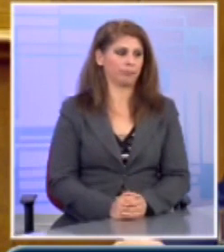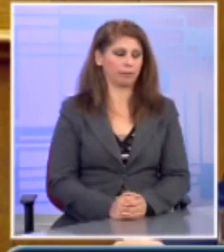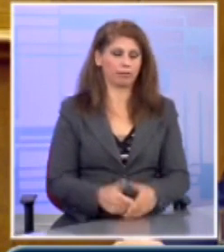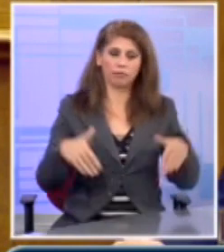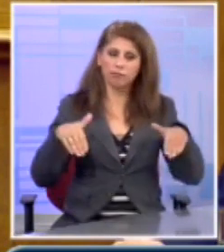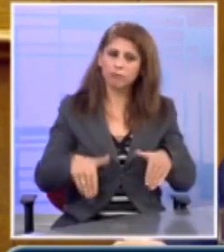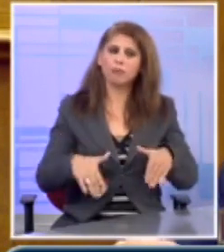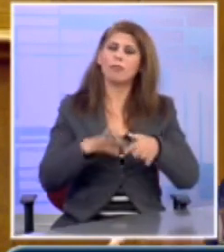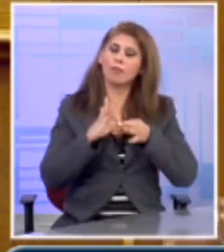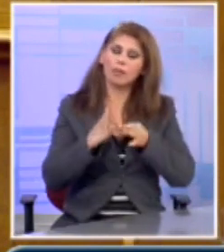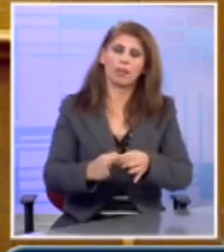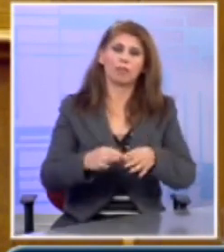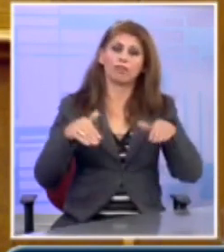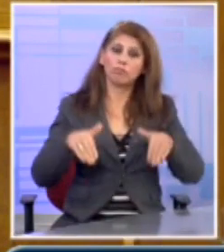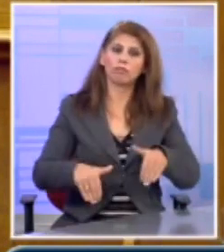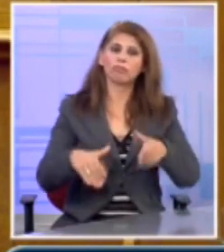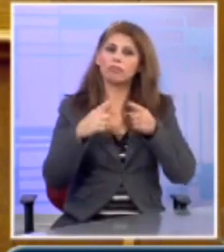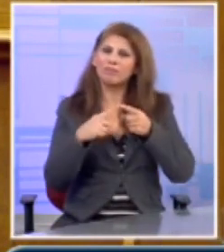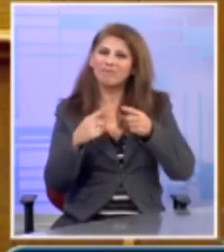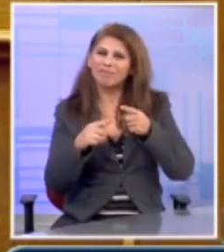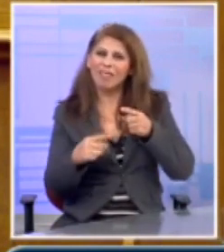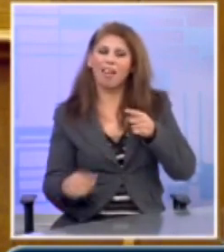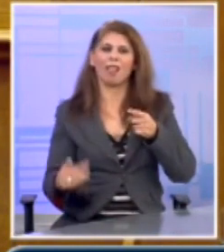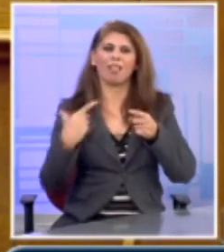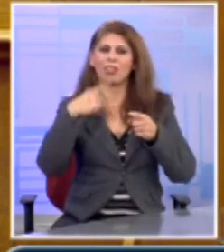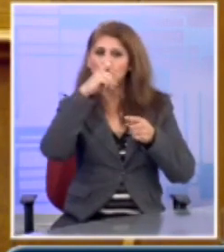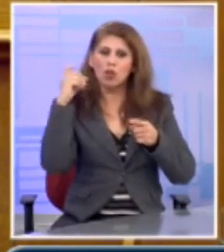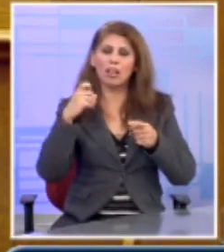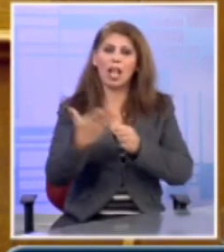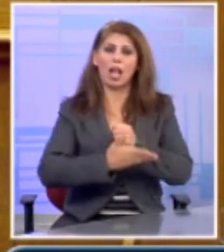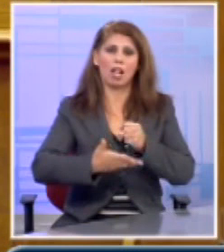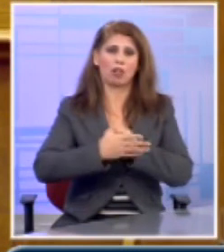Υπηρετούμε και θα συνεχίσουμε να υπηρετούμε τις ιδιαιτερότητες και τις δυσκολίες του αγροτικού χώρου.